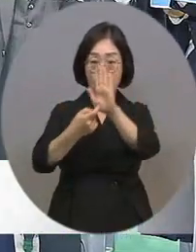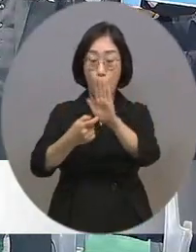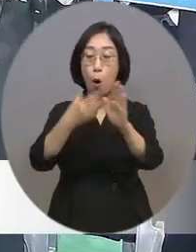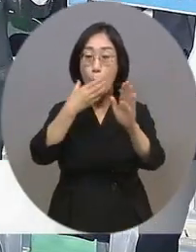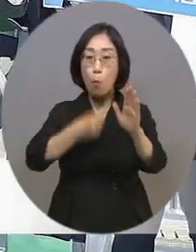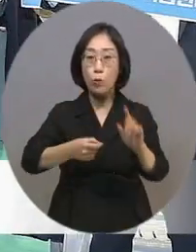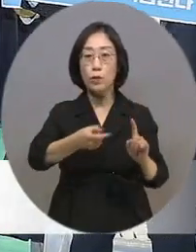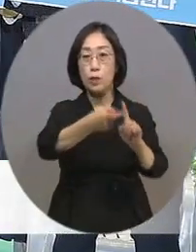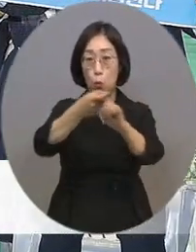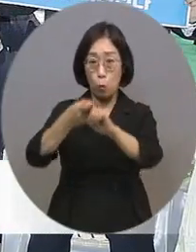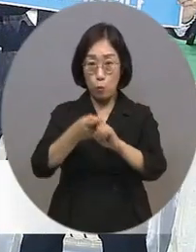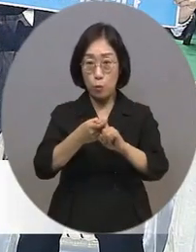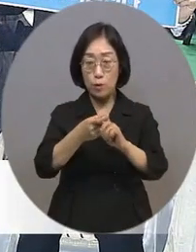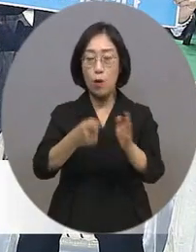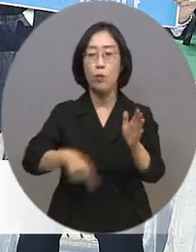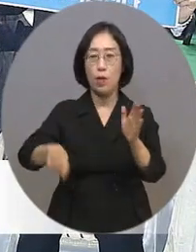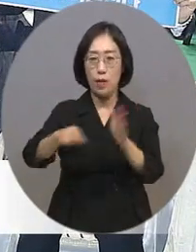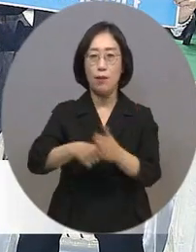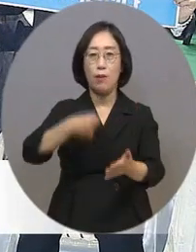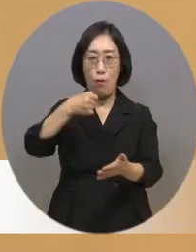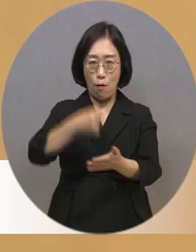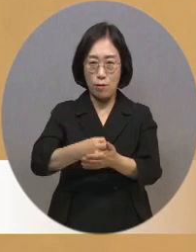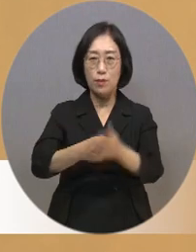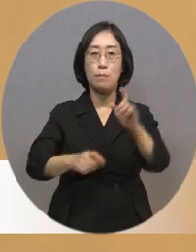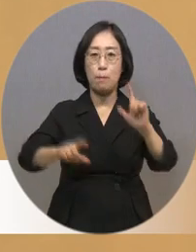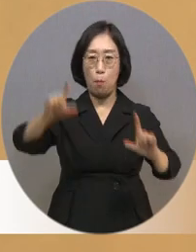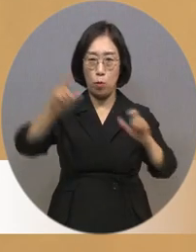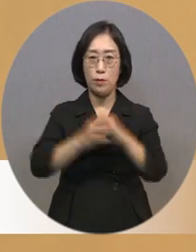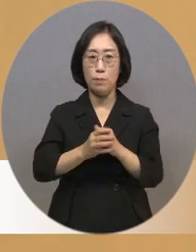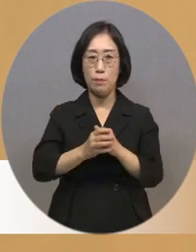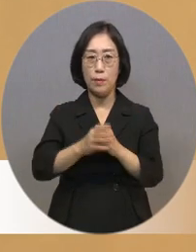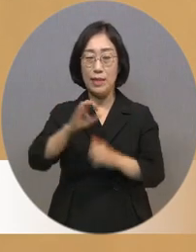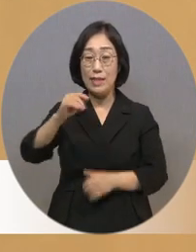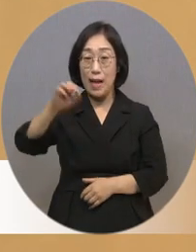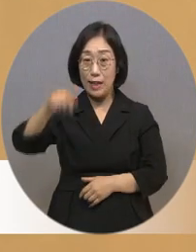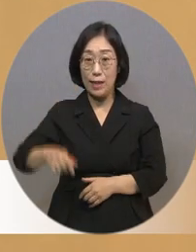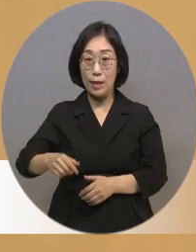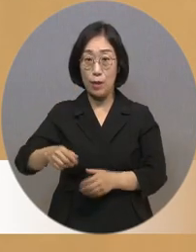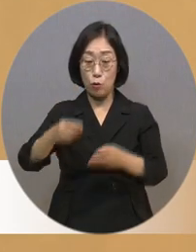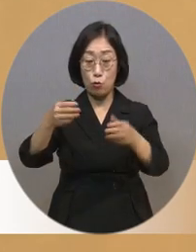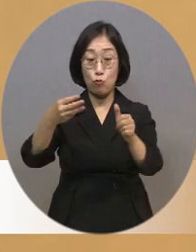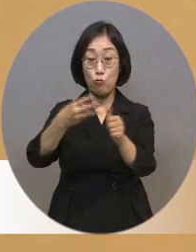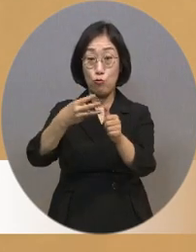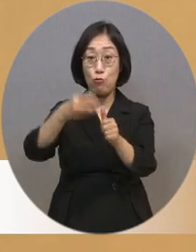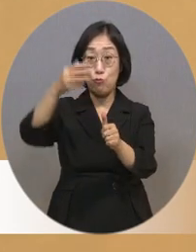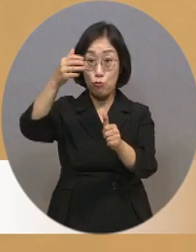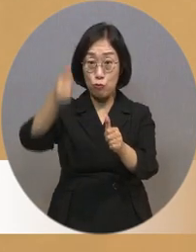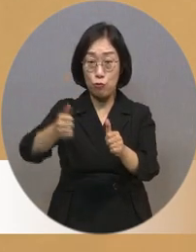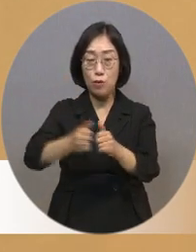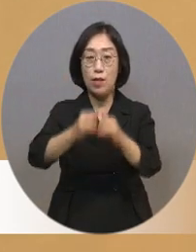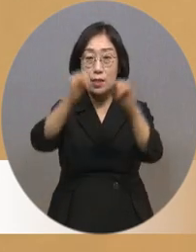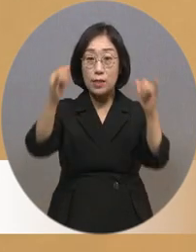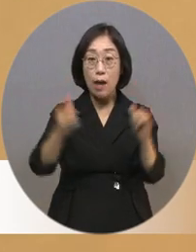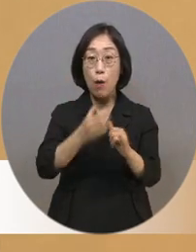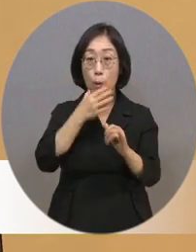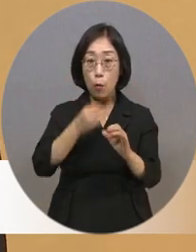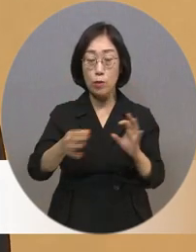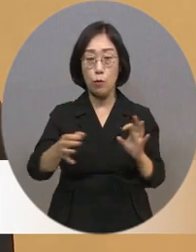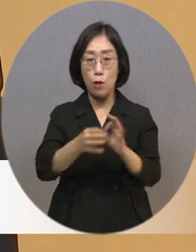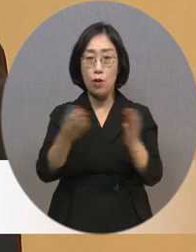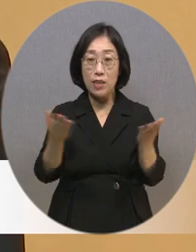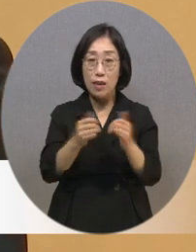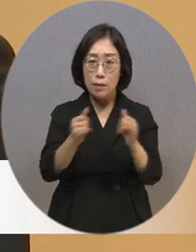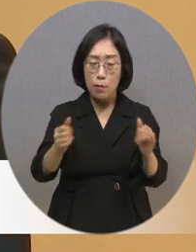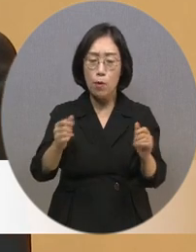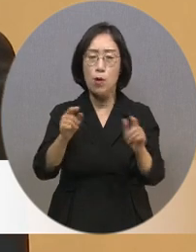지역복지공동체 실현을 위한 의지를 다졌습니다. 이상희 군수는 이번 행사가 사회복지 종사자들이 서로